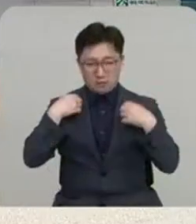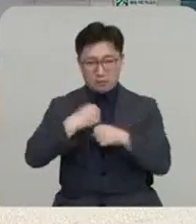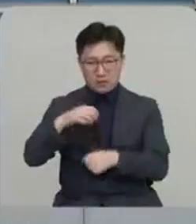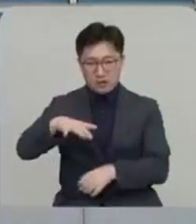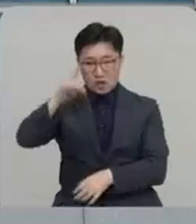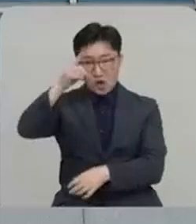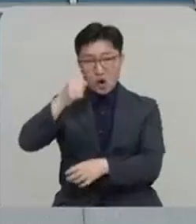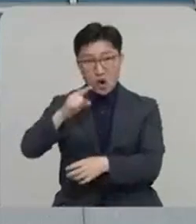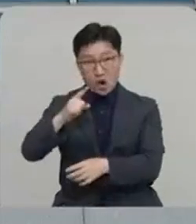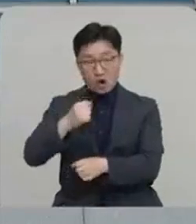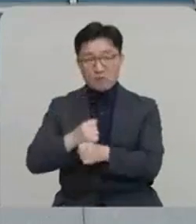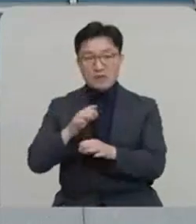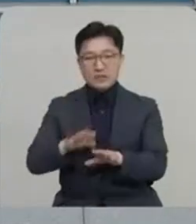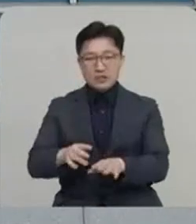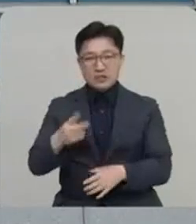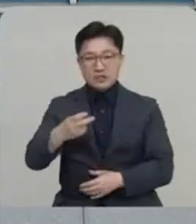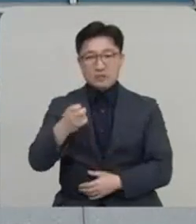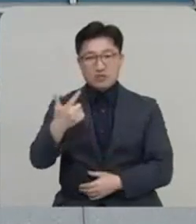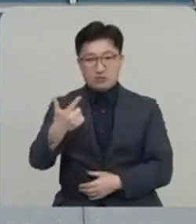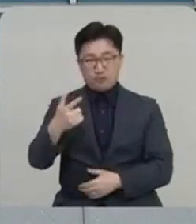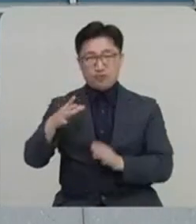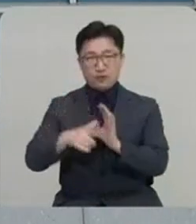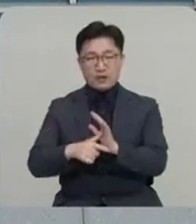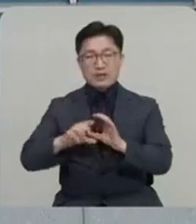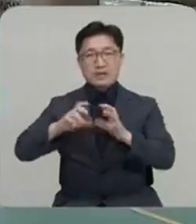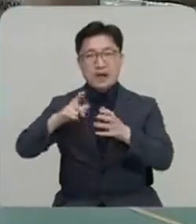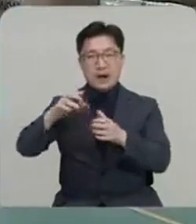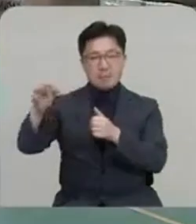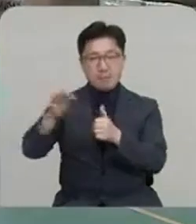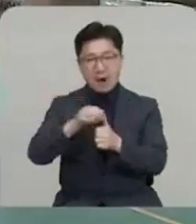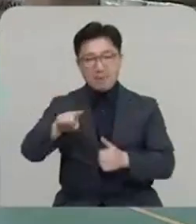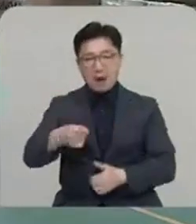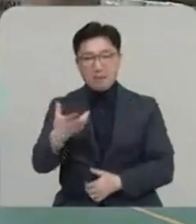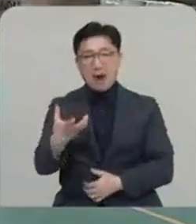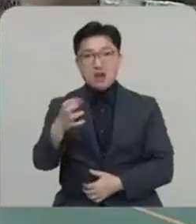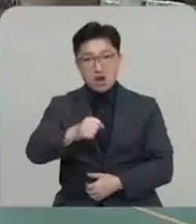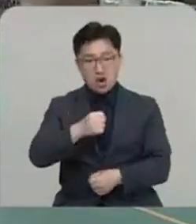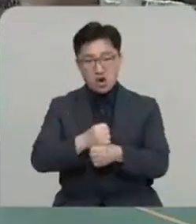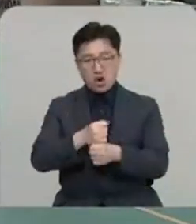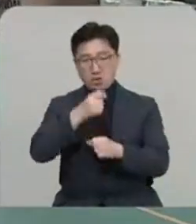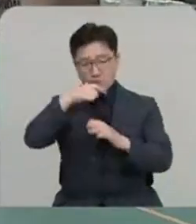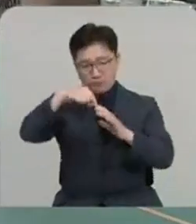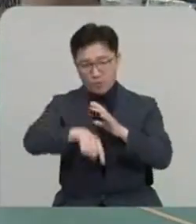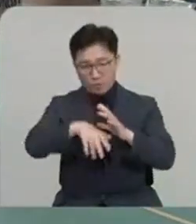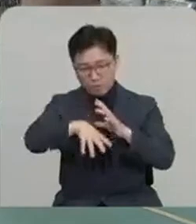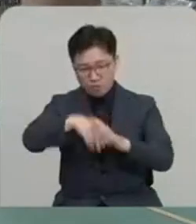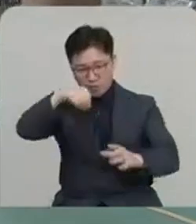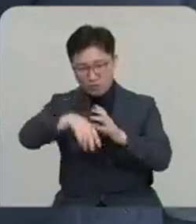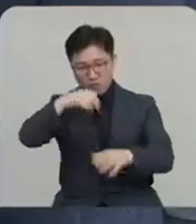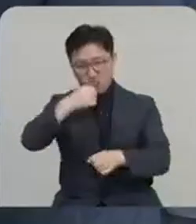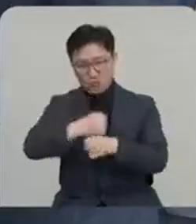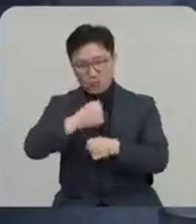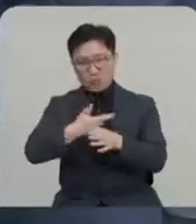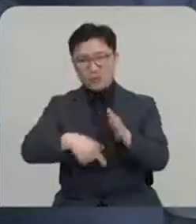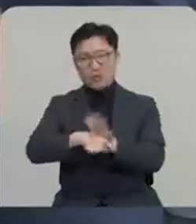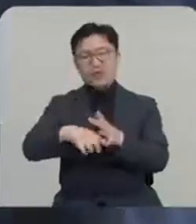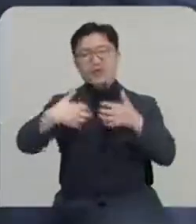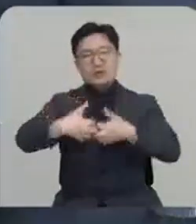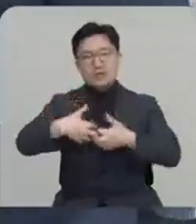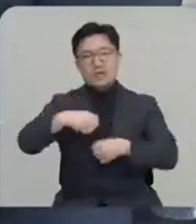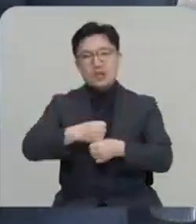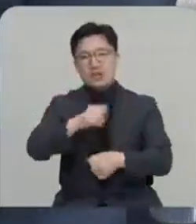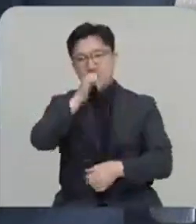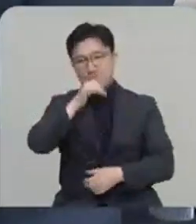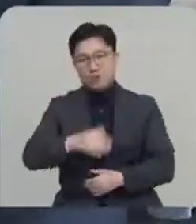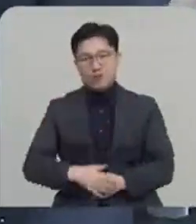처음으로 오는 2026년까지 국비 등 180억 원을 들여 침수 피해 분야 안전산업 진흥시설을 조성합니다.